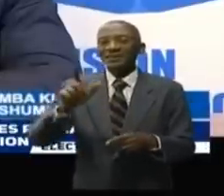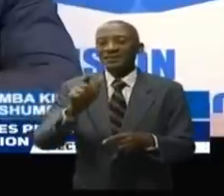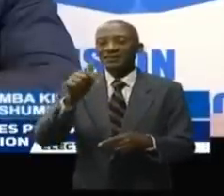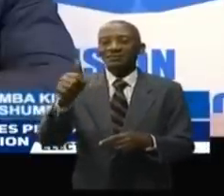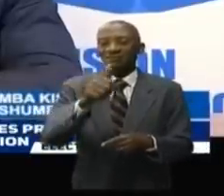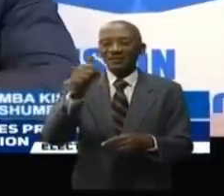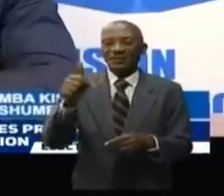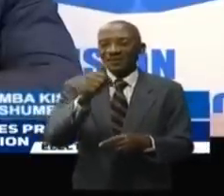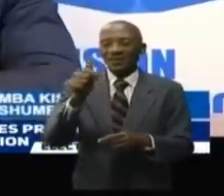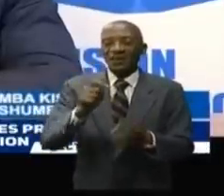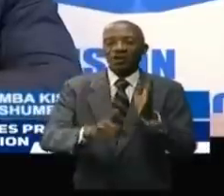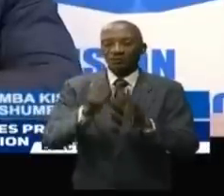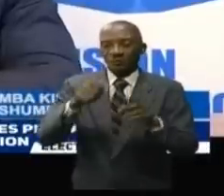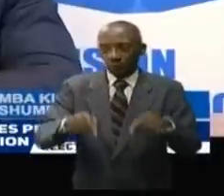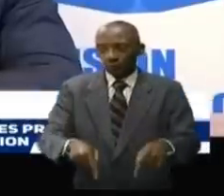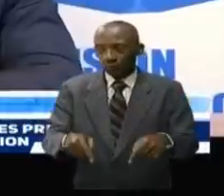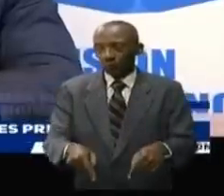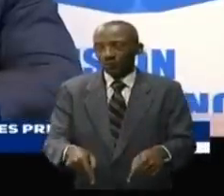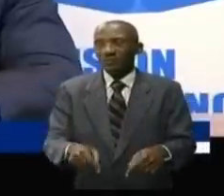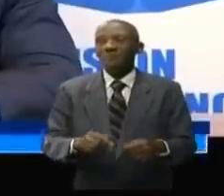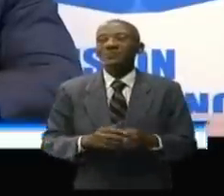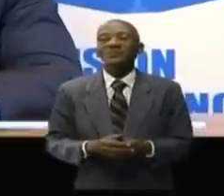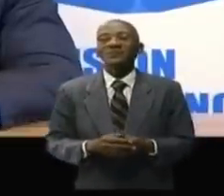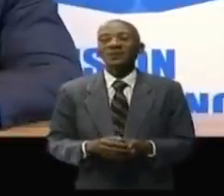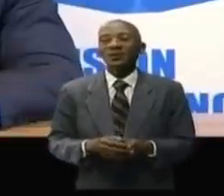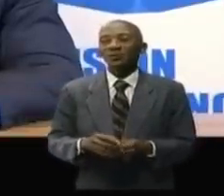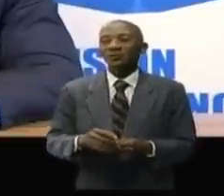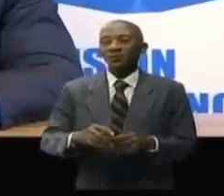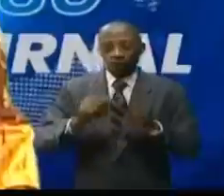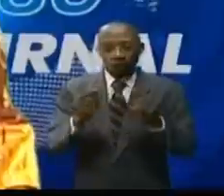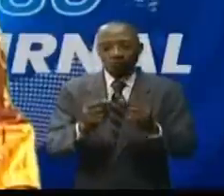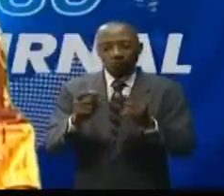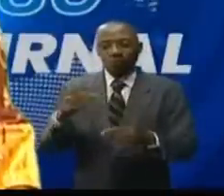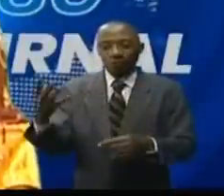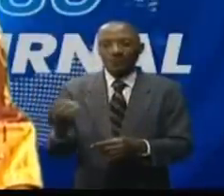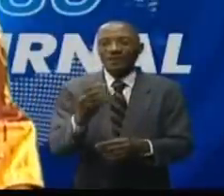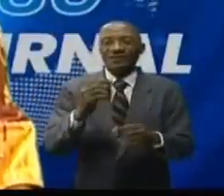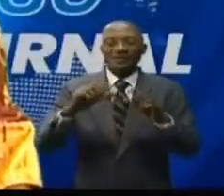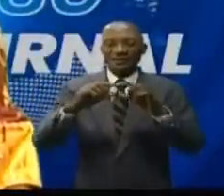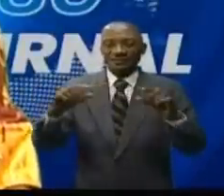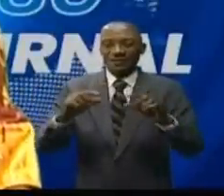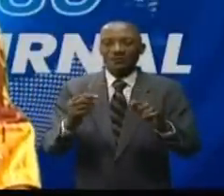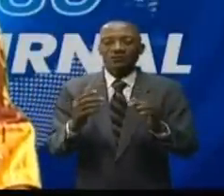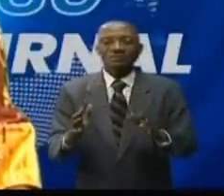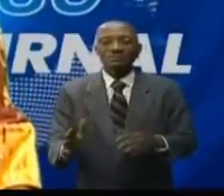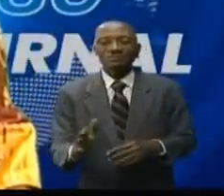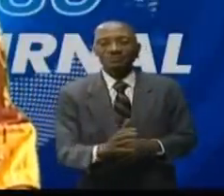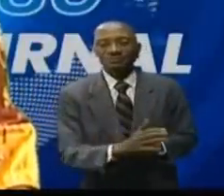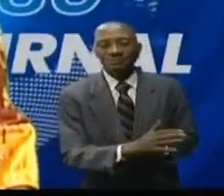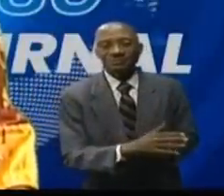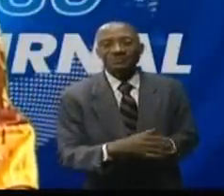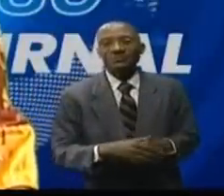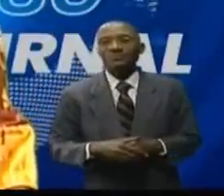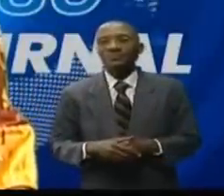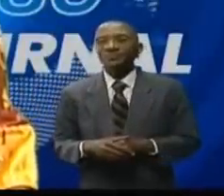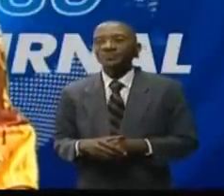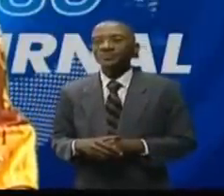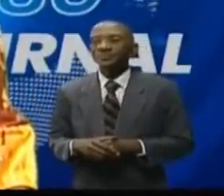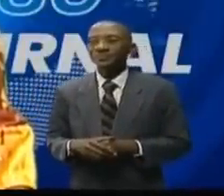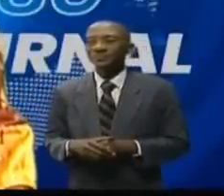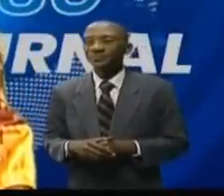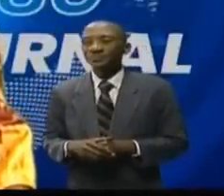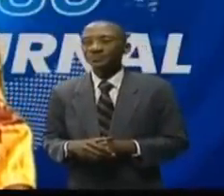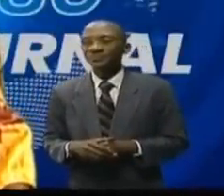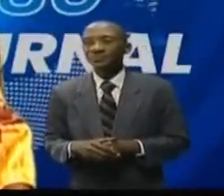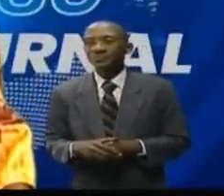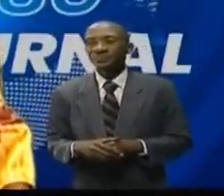14h. Cordiale bienvenue à toutes et à tous. Autre fait de l'actualité, les habitations du